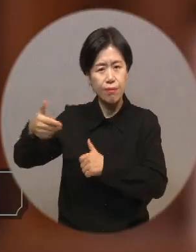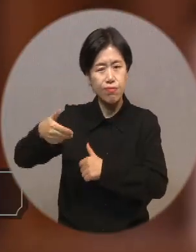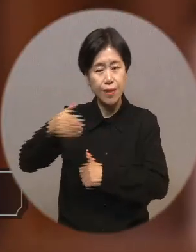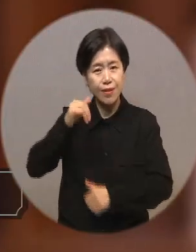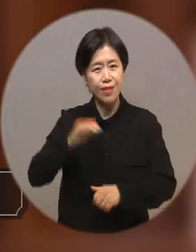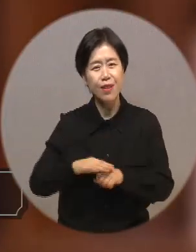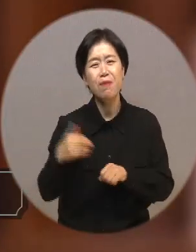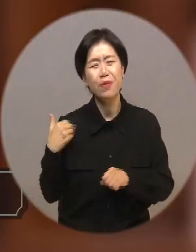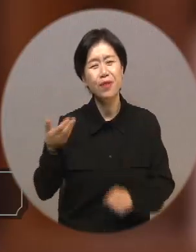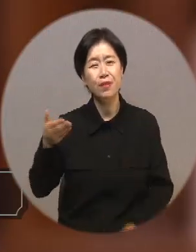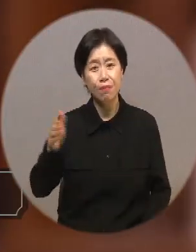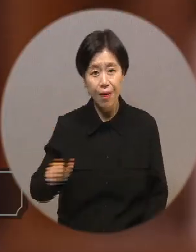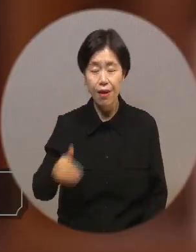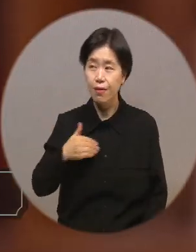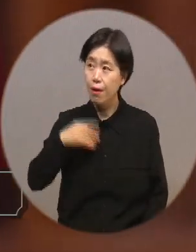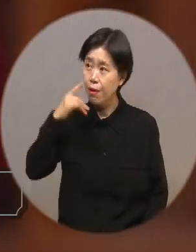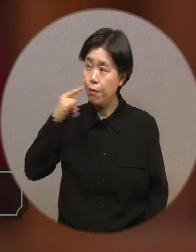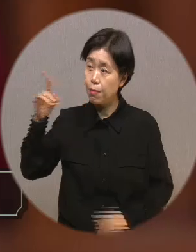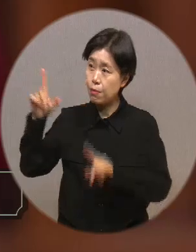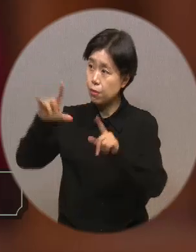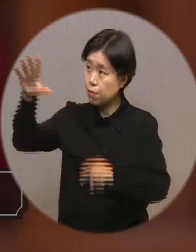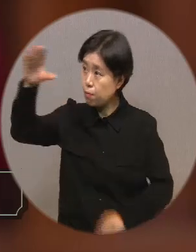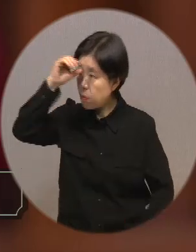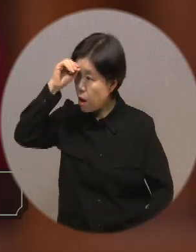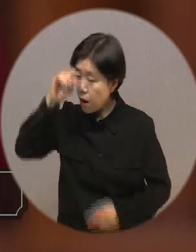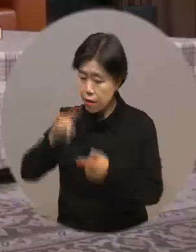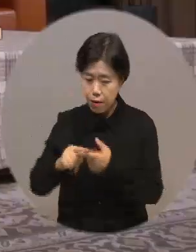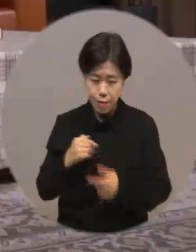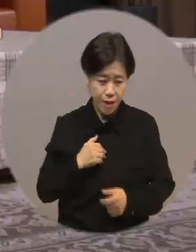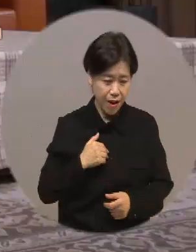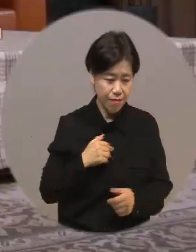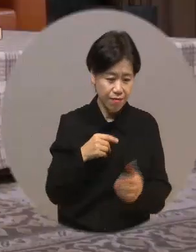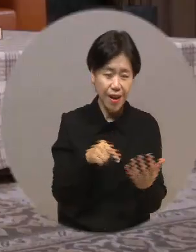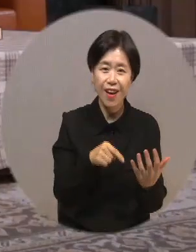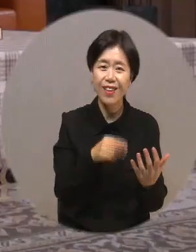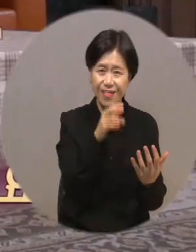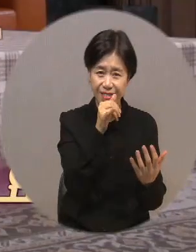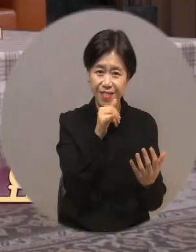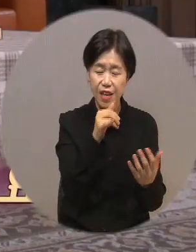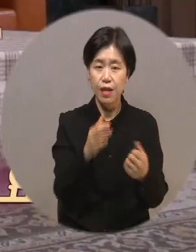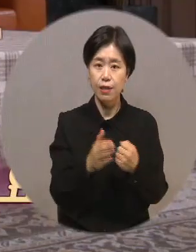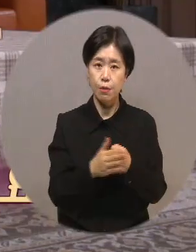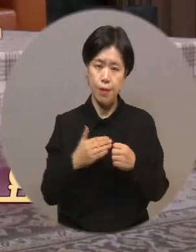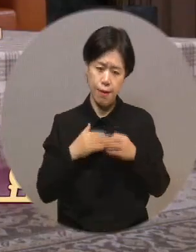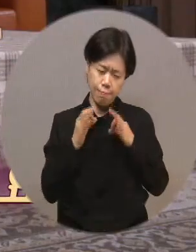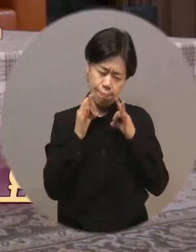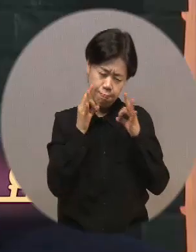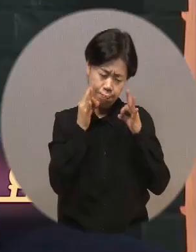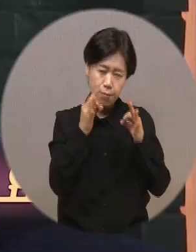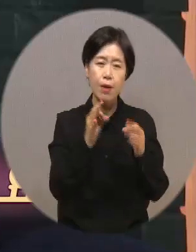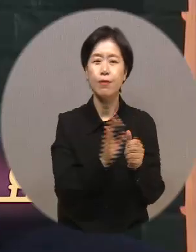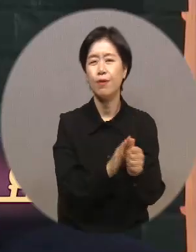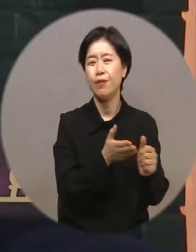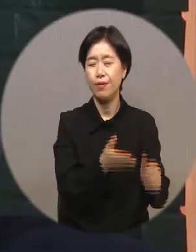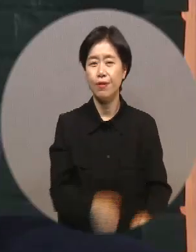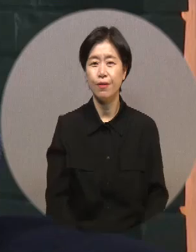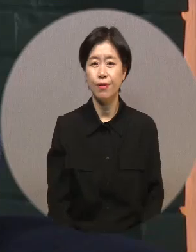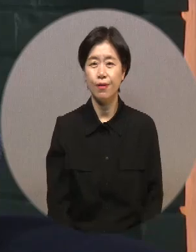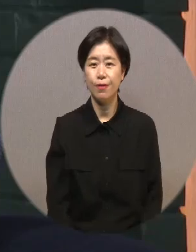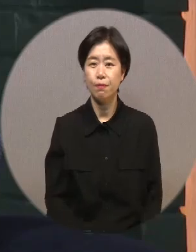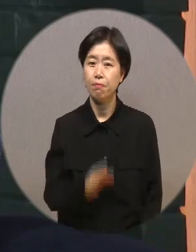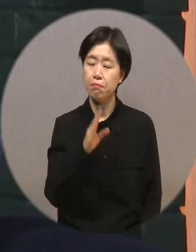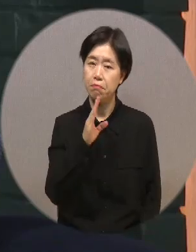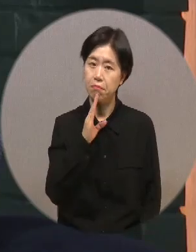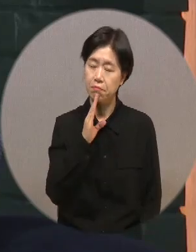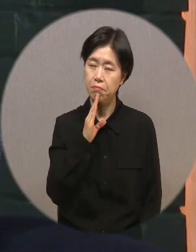그거라 저도 좀 자연스럽게 그렇게 되더라고요. 그래서 제가 할 수 있는 선에서는 최대한 많이 했고요. 아마 이 기록은 깨지지